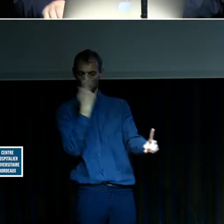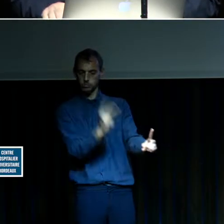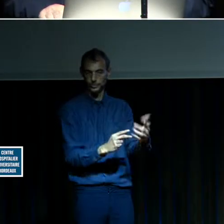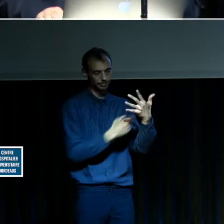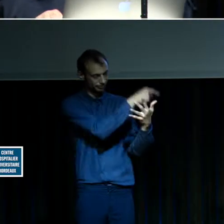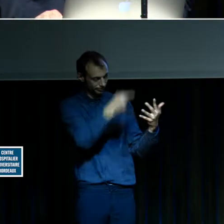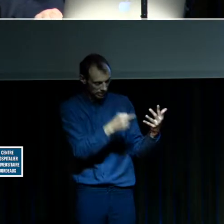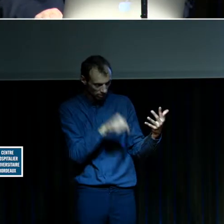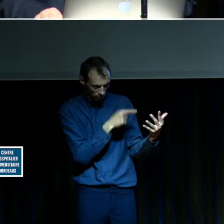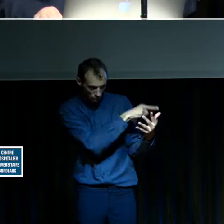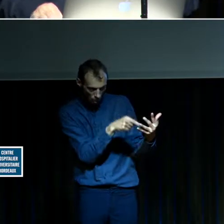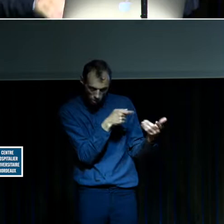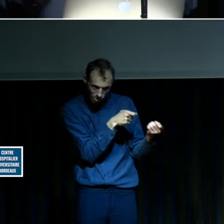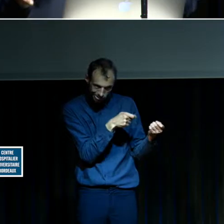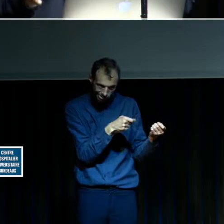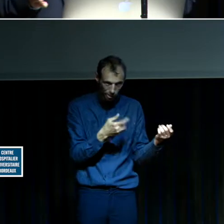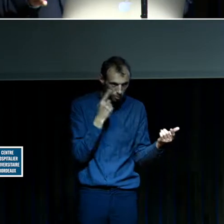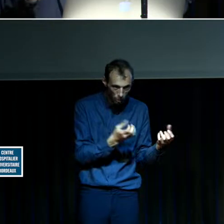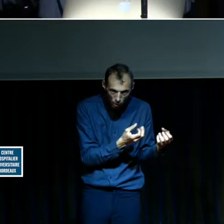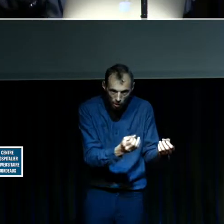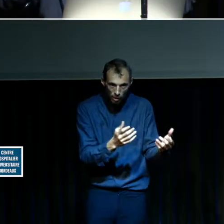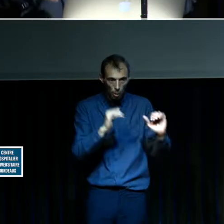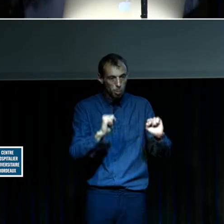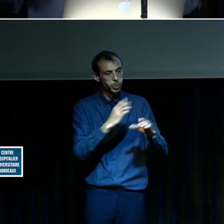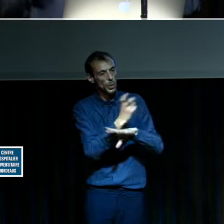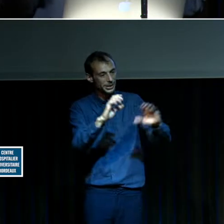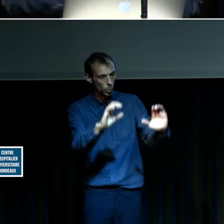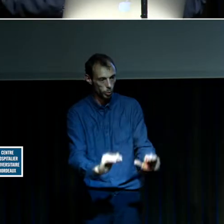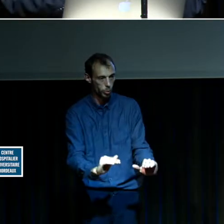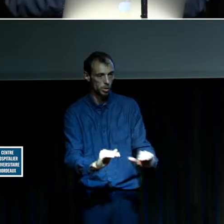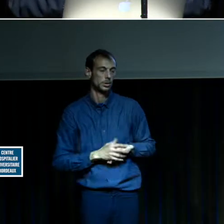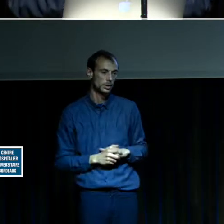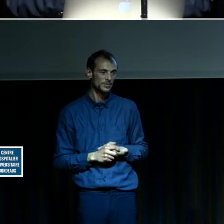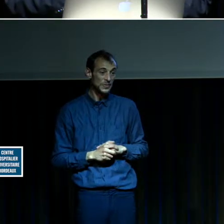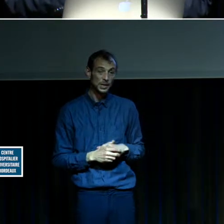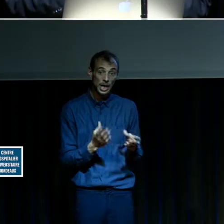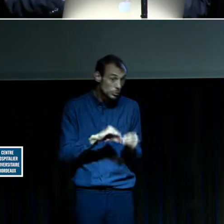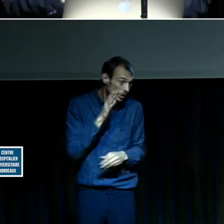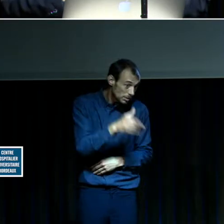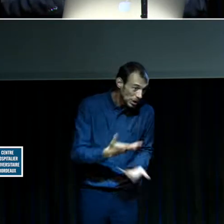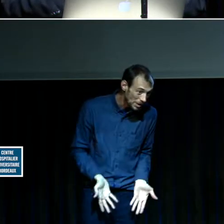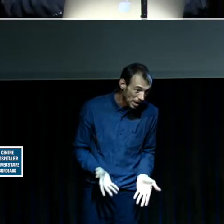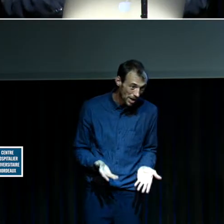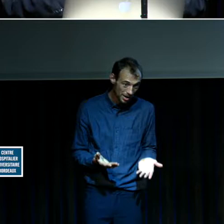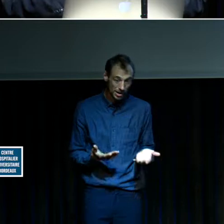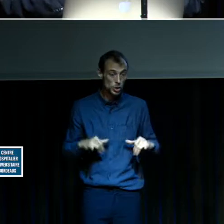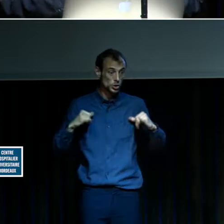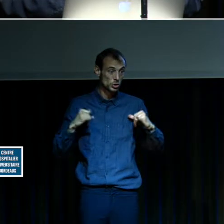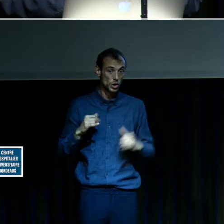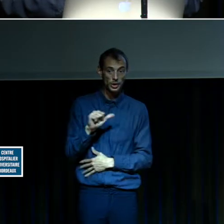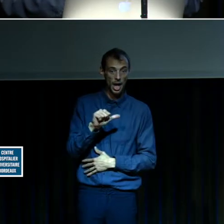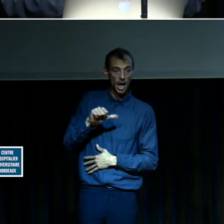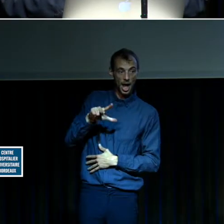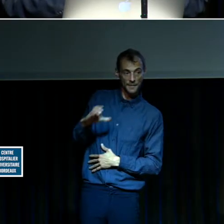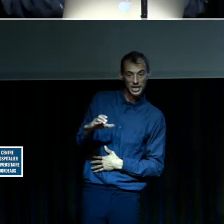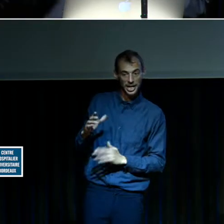sur l'hypertension artérielle. À l'heure actuelle, c'est aussi ça qui explique en partie l'augmentation du nombre d'AVC chez les jeunes. C'est une mauvaise